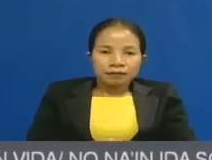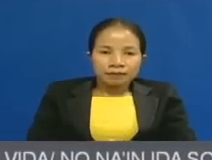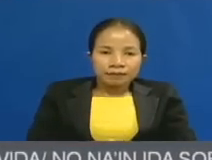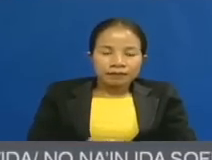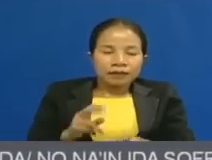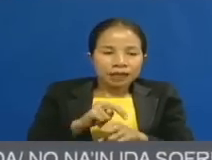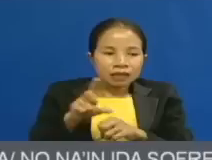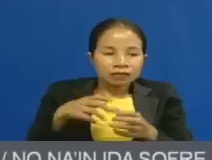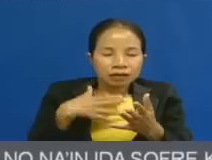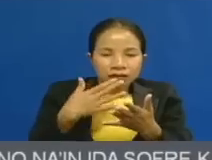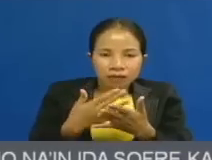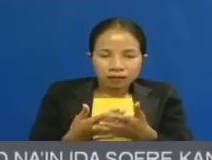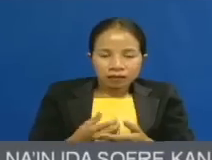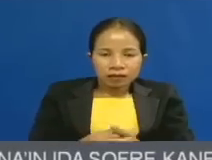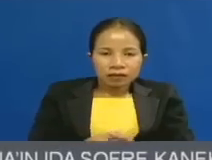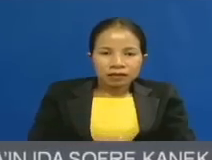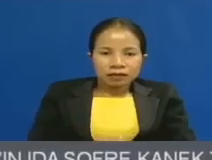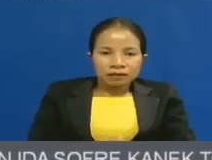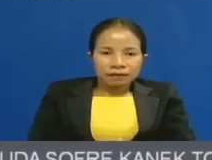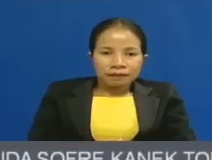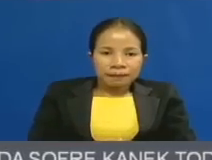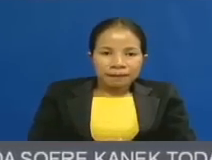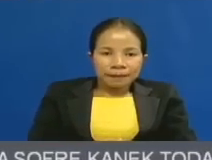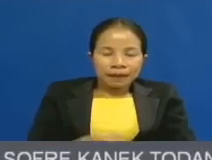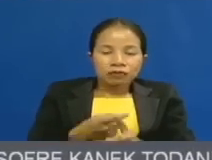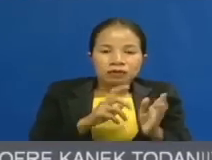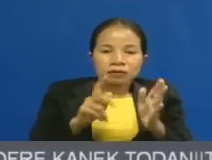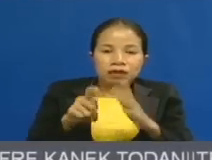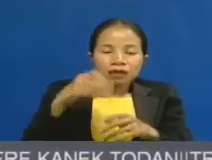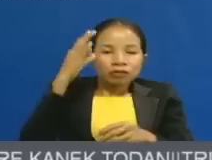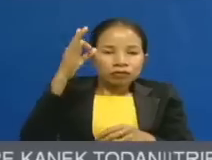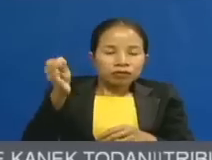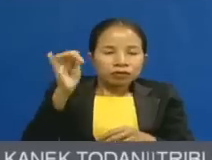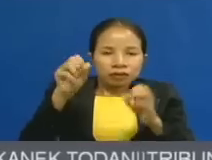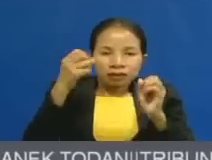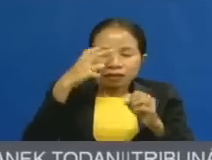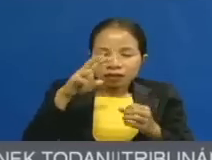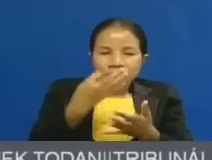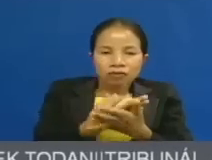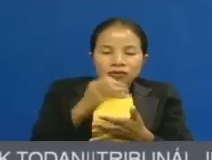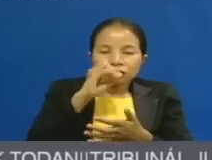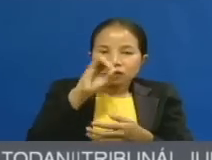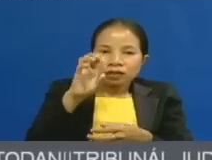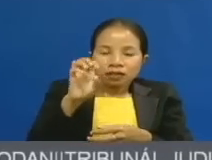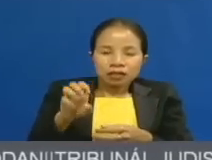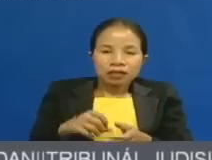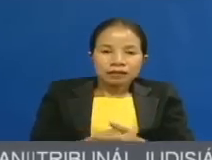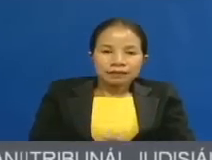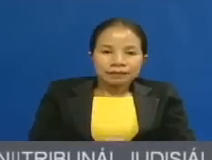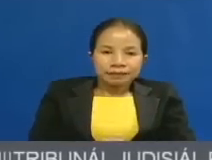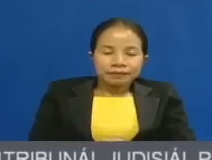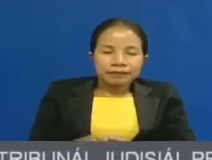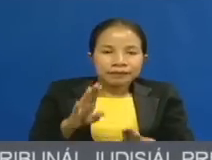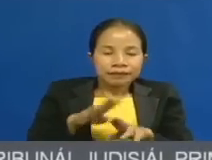nasional dia, atau kusi planu ne ambaru sira bele elabora orsamen jeral dia, orsamen jeral itu bol